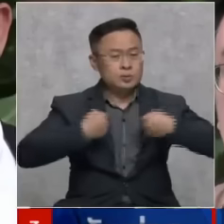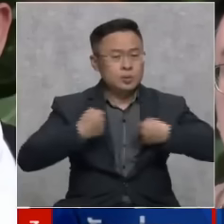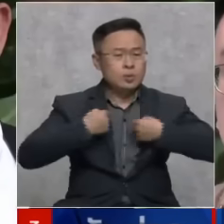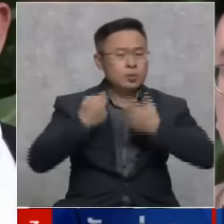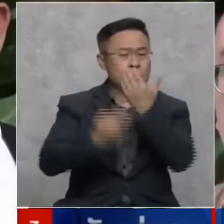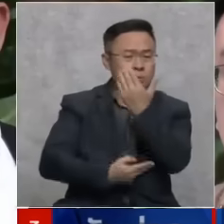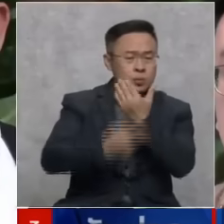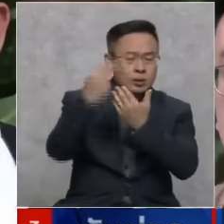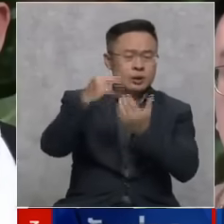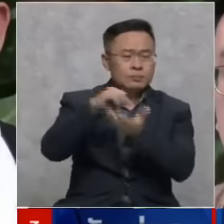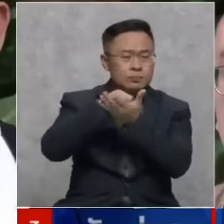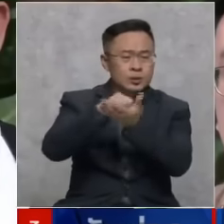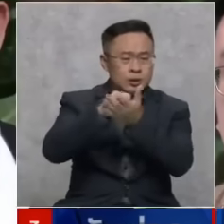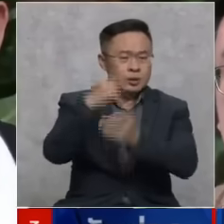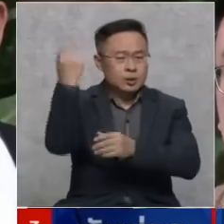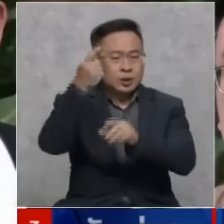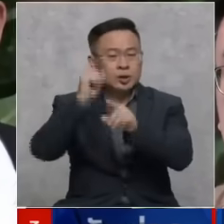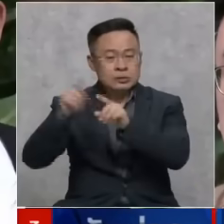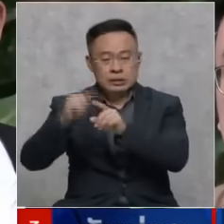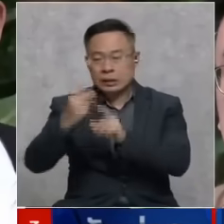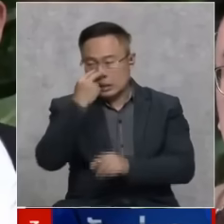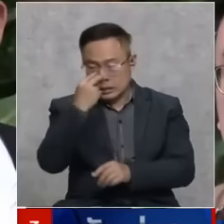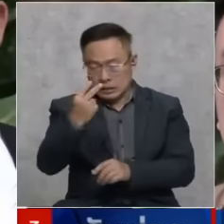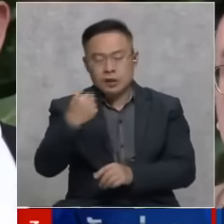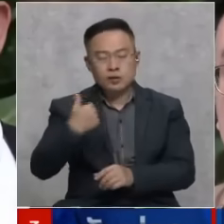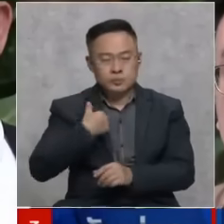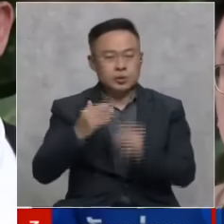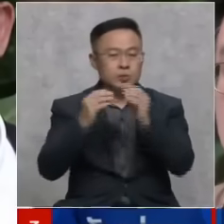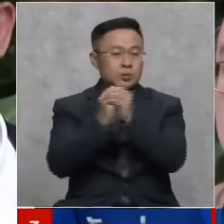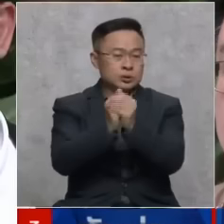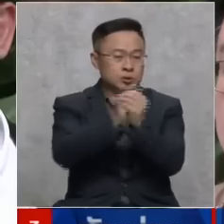บุ๊กิ้งเข้ามาอย่างมีนัยยะสำคัญนะครับ